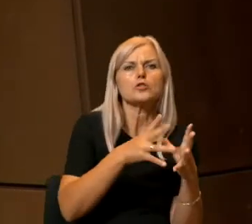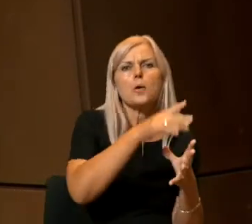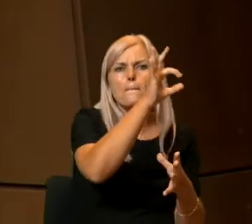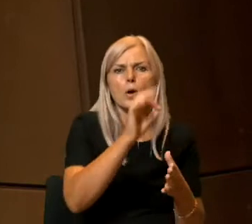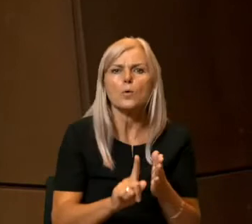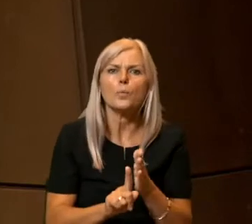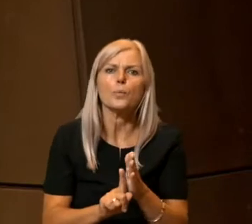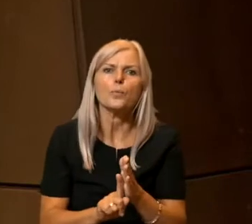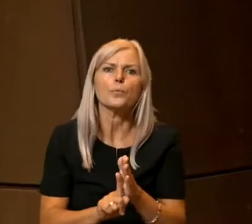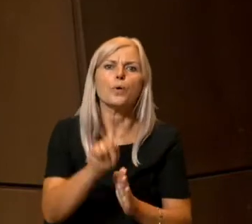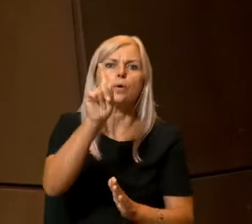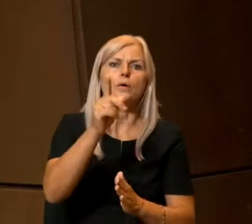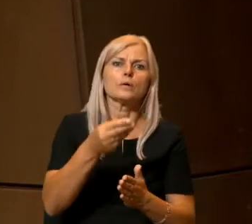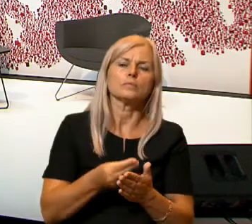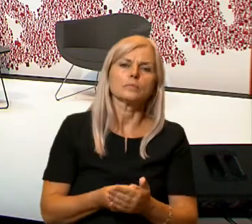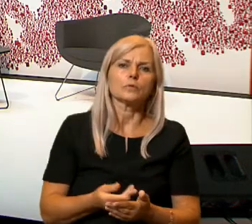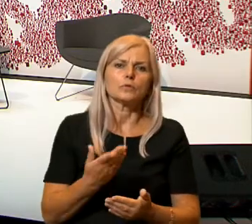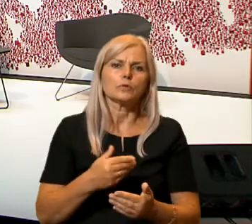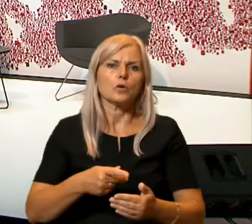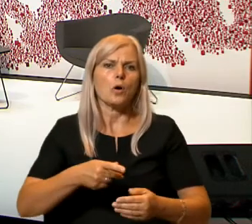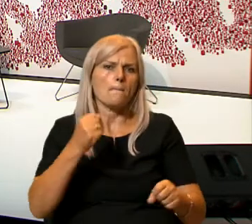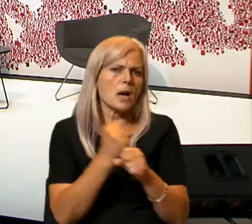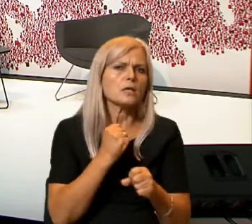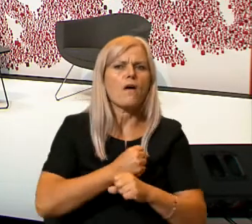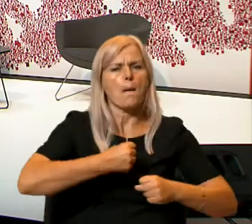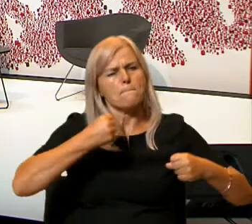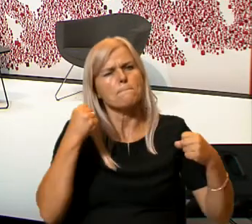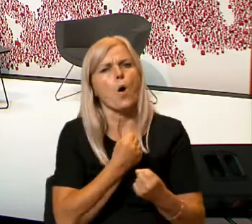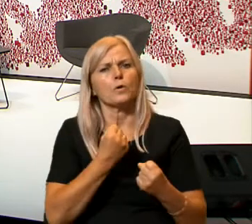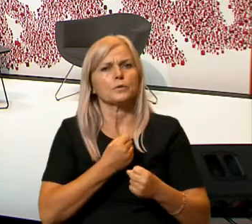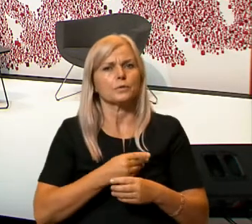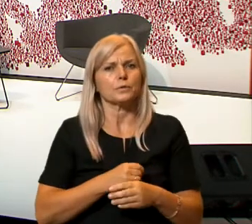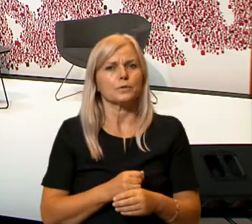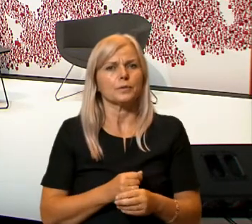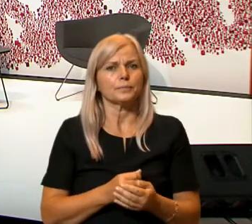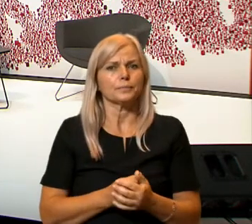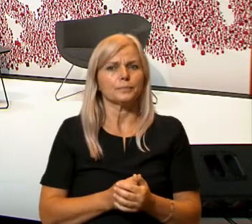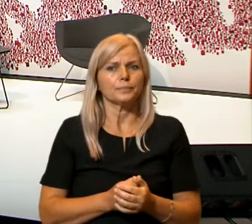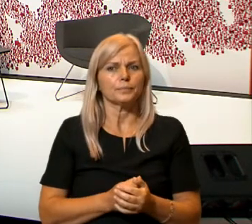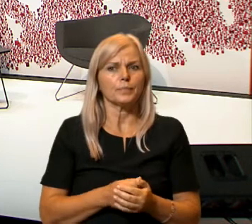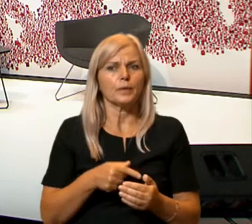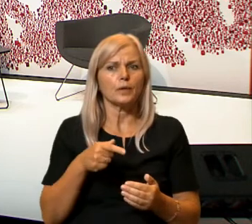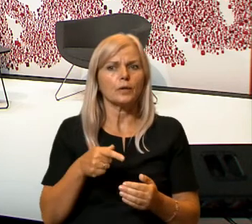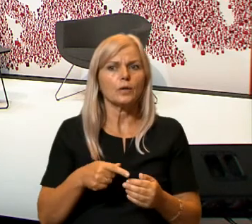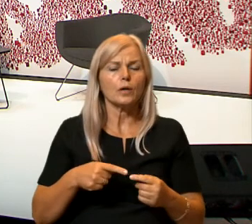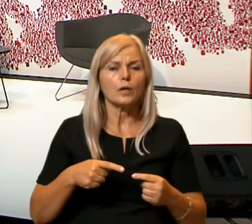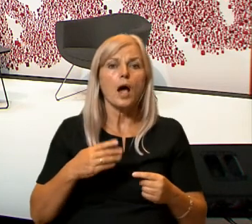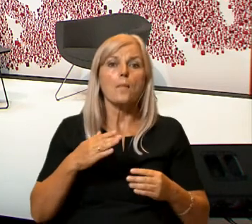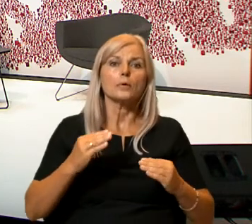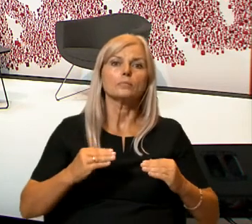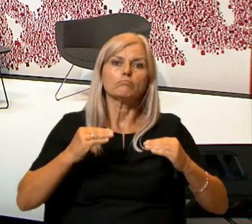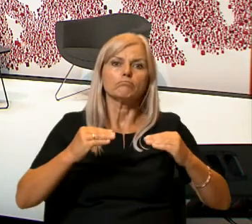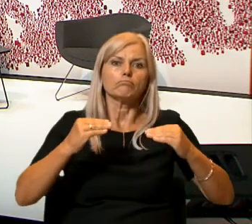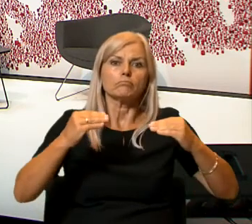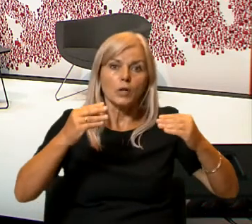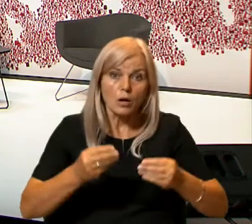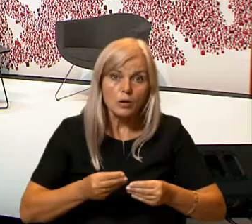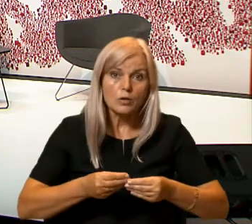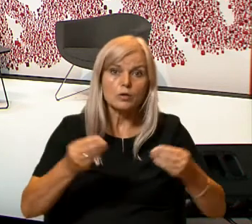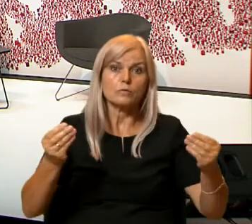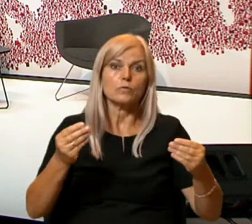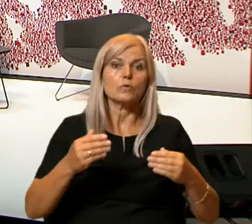pracują mocniej i odnotujemy jakieś spektakularne sukcesy, to w kolejnym